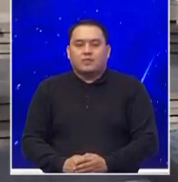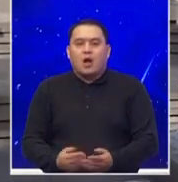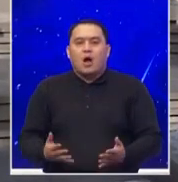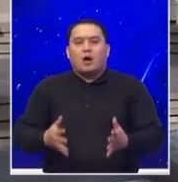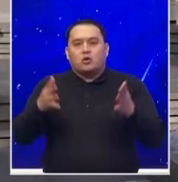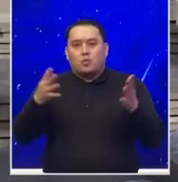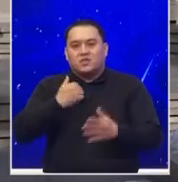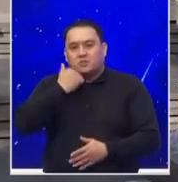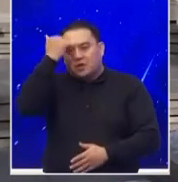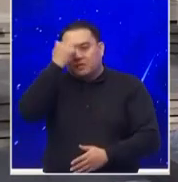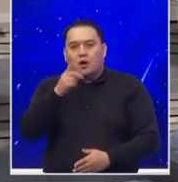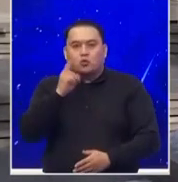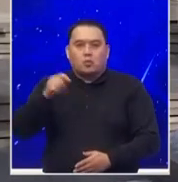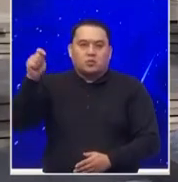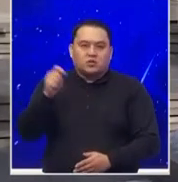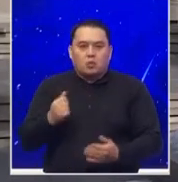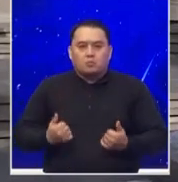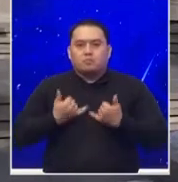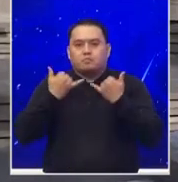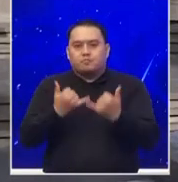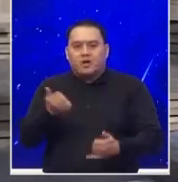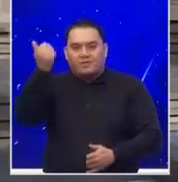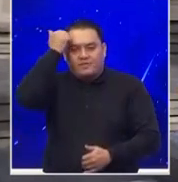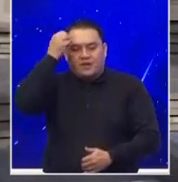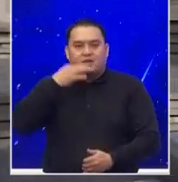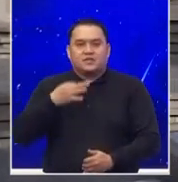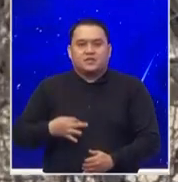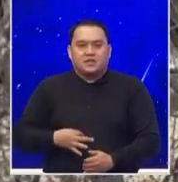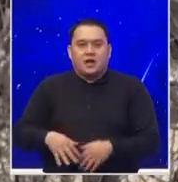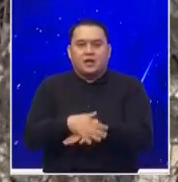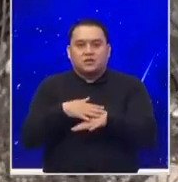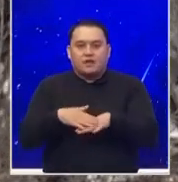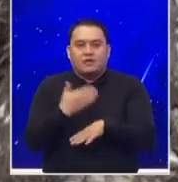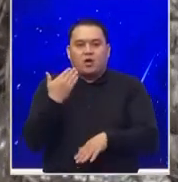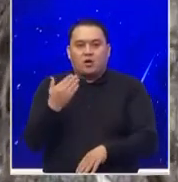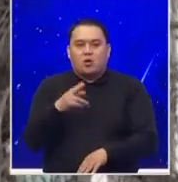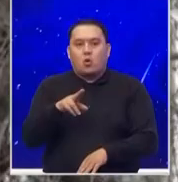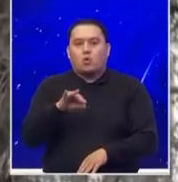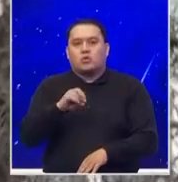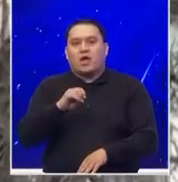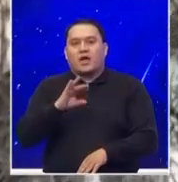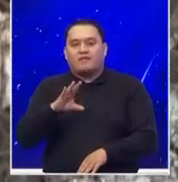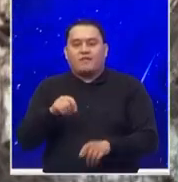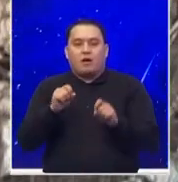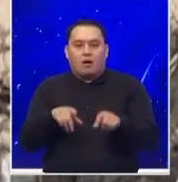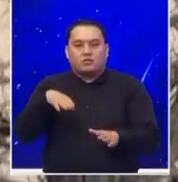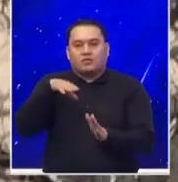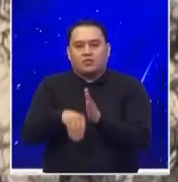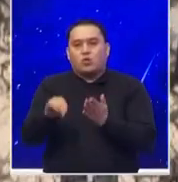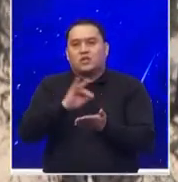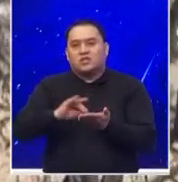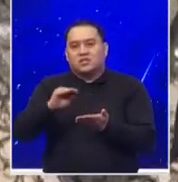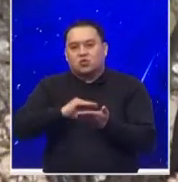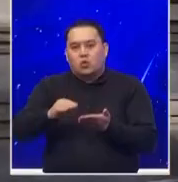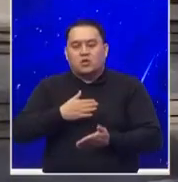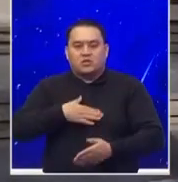Огромное спасибо всем, кто сегодня пришел почтить память великого сына казахского народа. Ведь имя Динмухамеда Конаева золотыми буквами вписано в историю